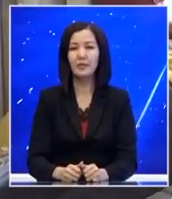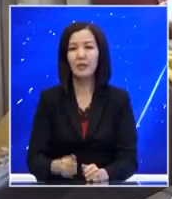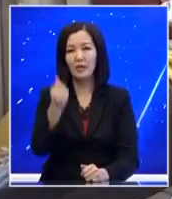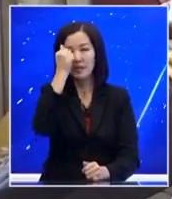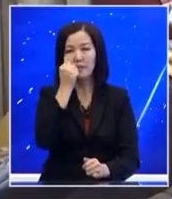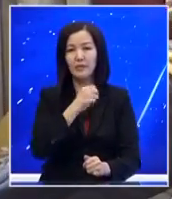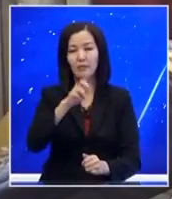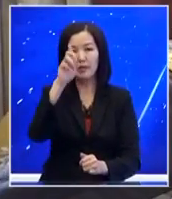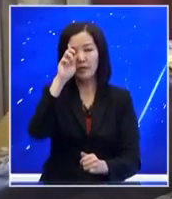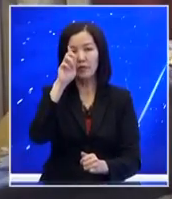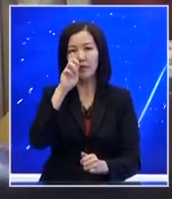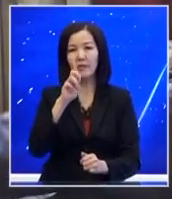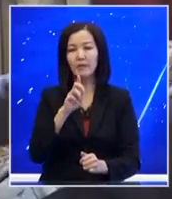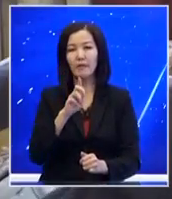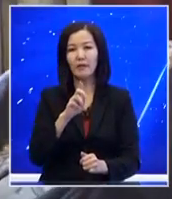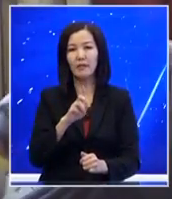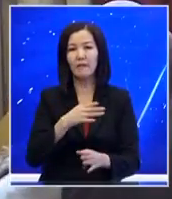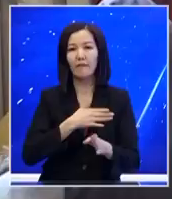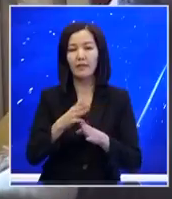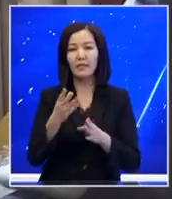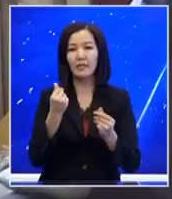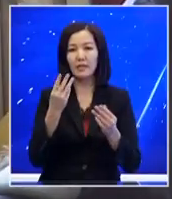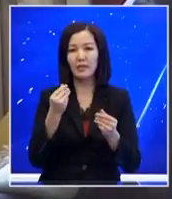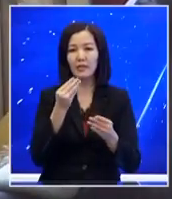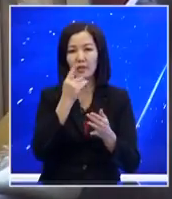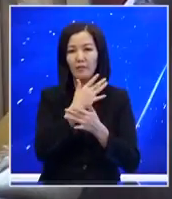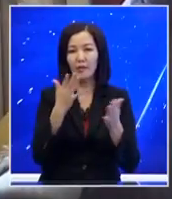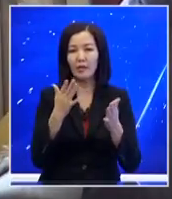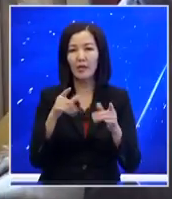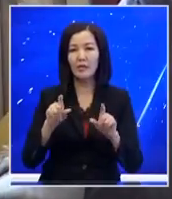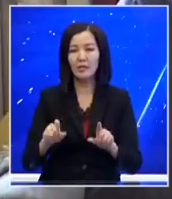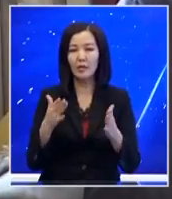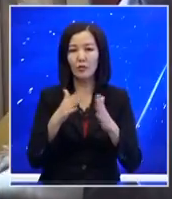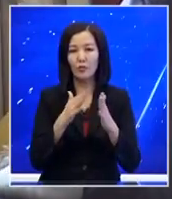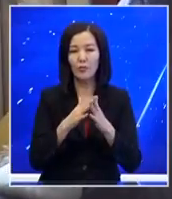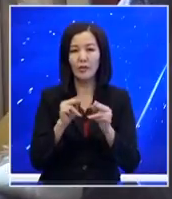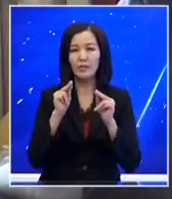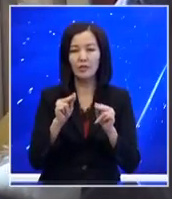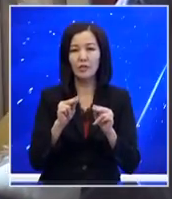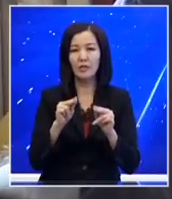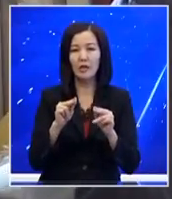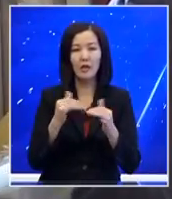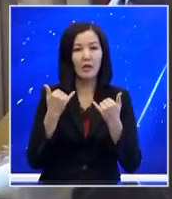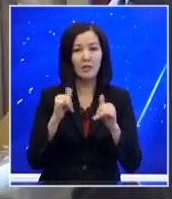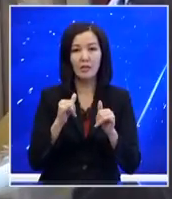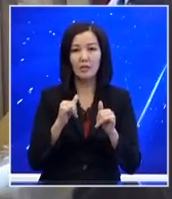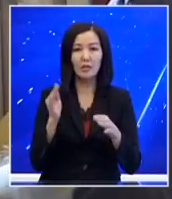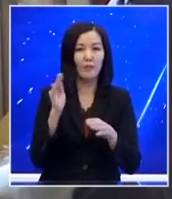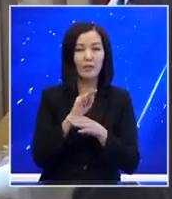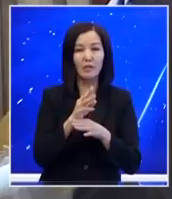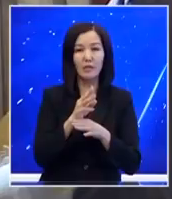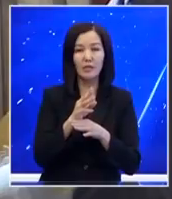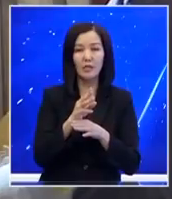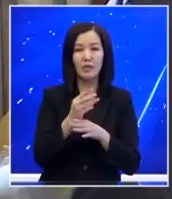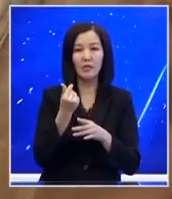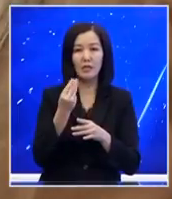«Спасибо государству. Приходится на эти выделенные деньги закупиться продуктами и сидеть дома. Если честно, не ожидала, что получу дополнительные деньги на закуп